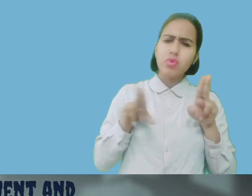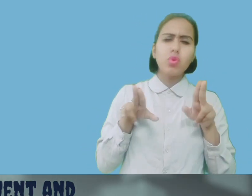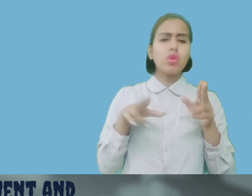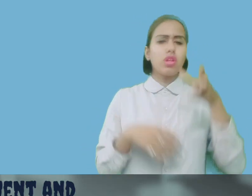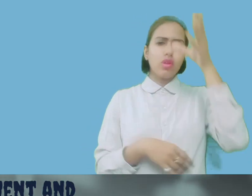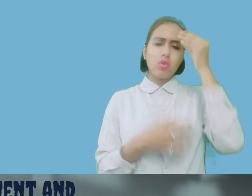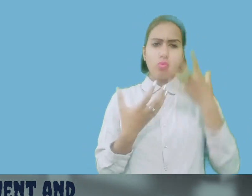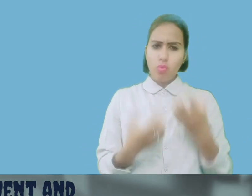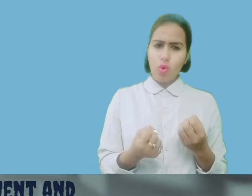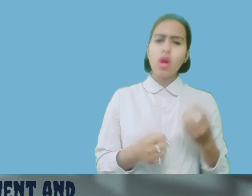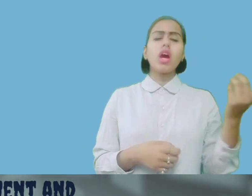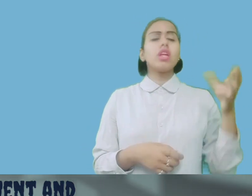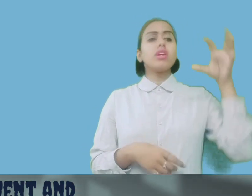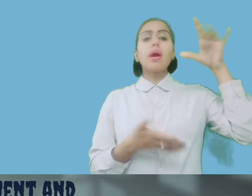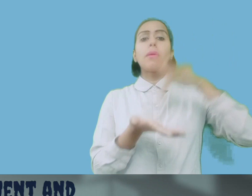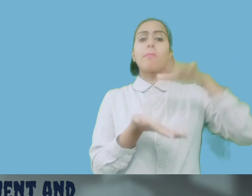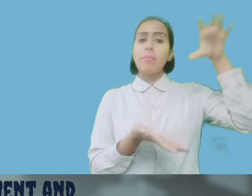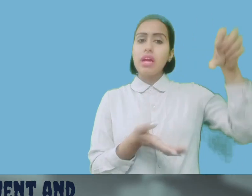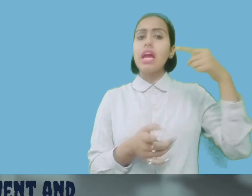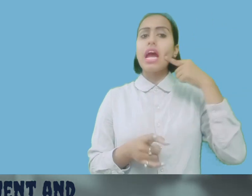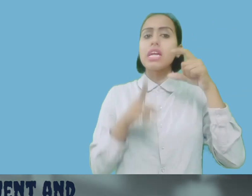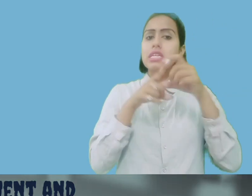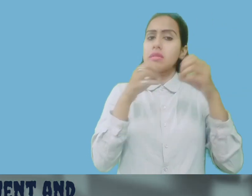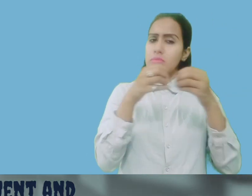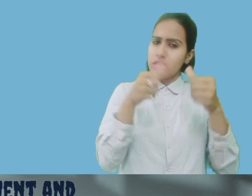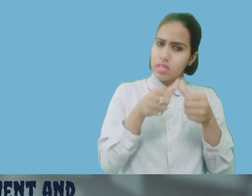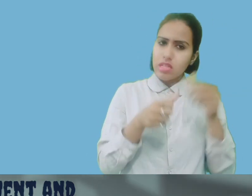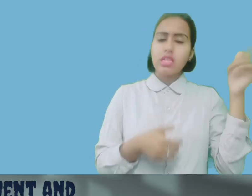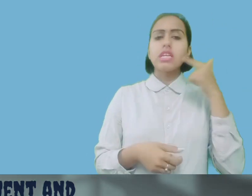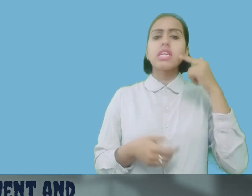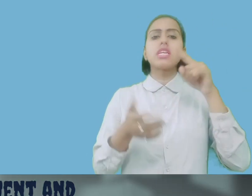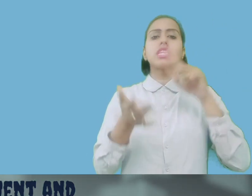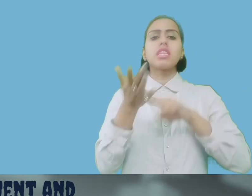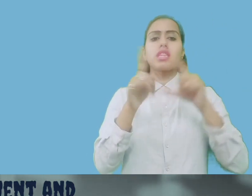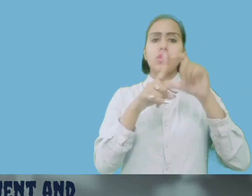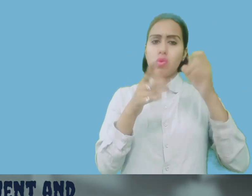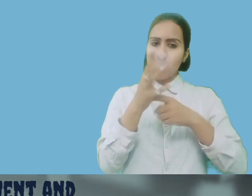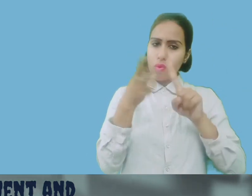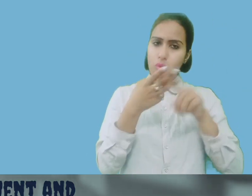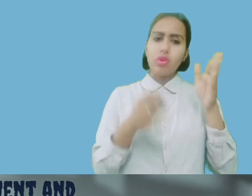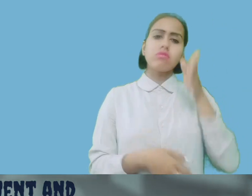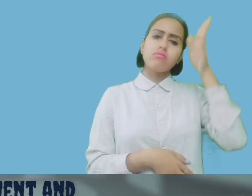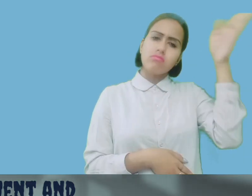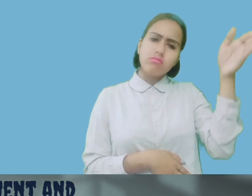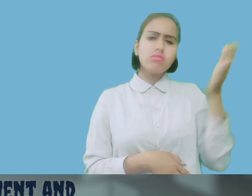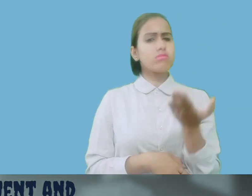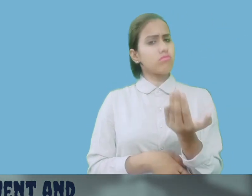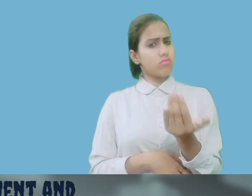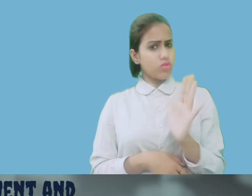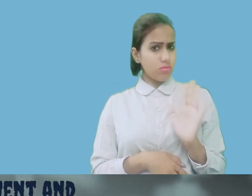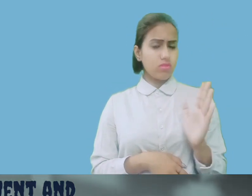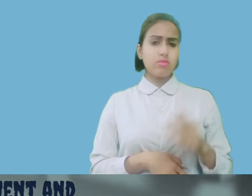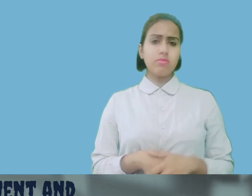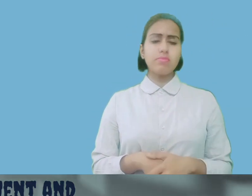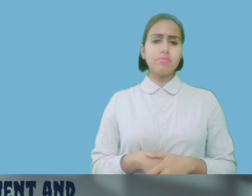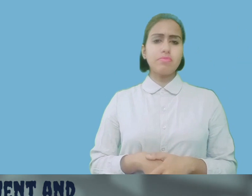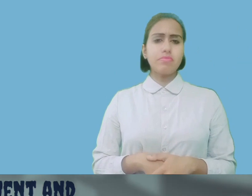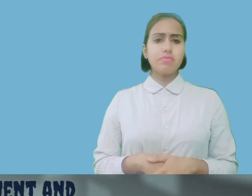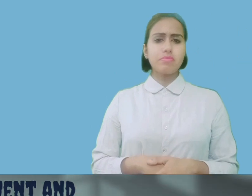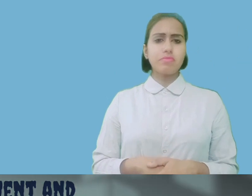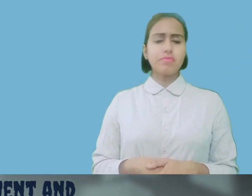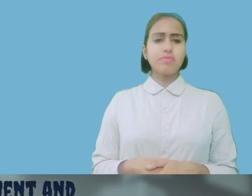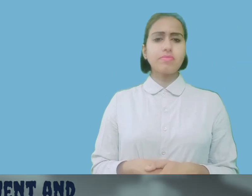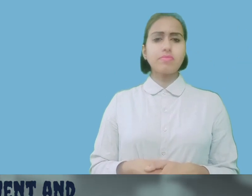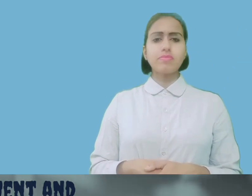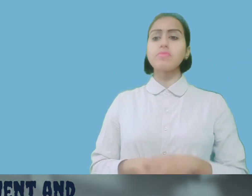हैं। अभी बस हमारे पास में दिक्कत ये है कि हमारे पास में कोई प्रॉपर प्लेस नहीं है जहाँ पर हम इस तरीके की अपनी कोचिंग संचालित कर सकें। तो हम